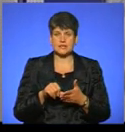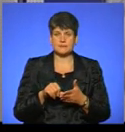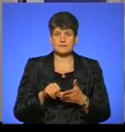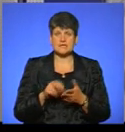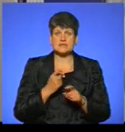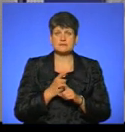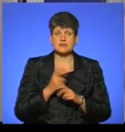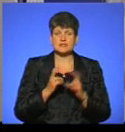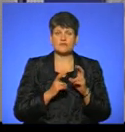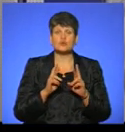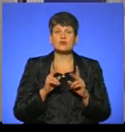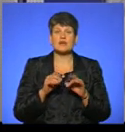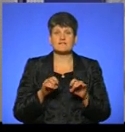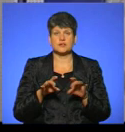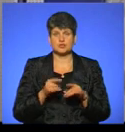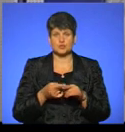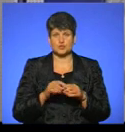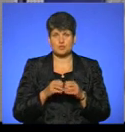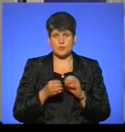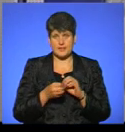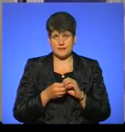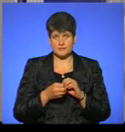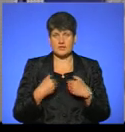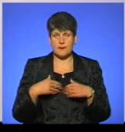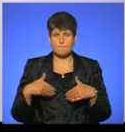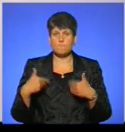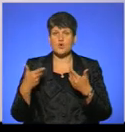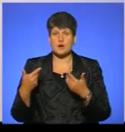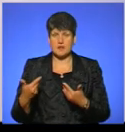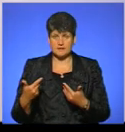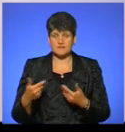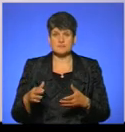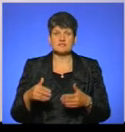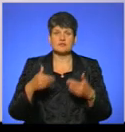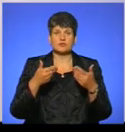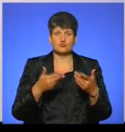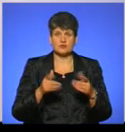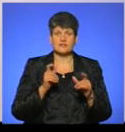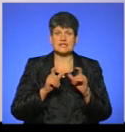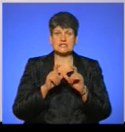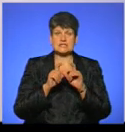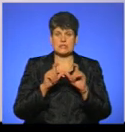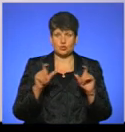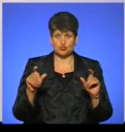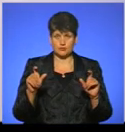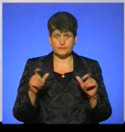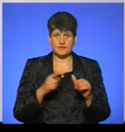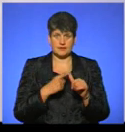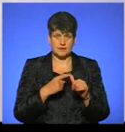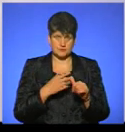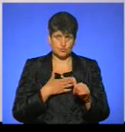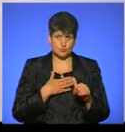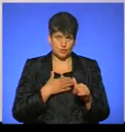спиртозаводу, як вирішувати цю проблему. Я порадив їм звернутися до інституту, названого